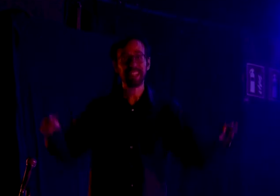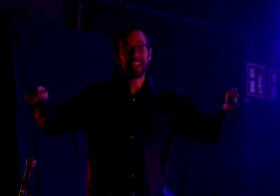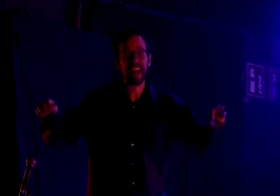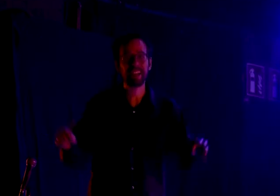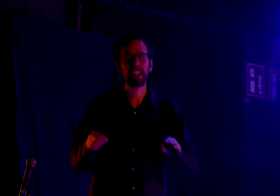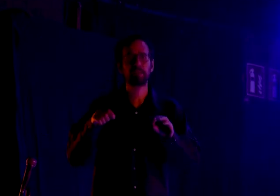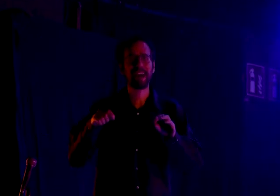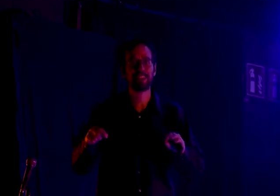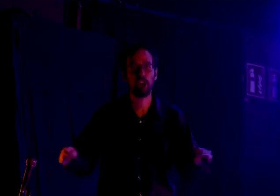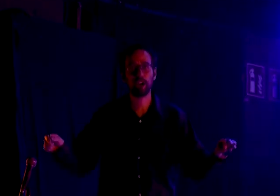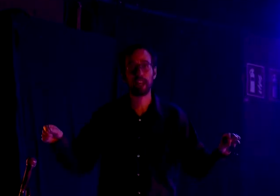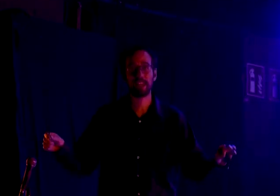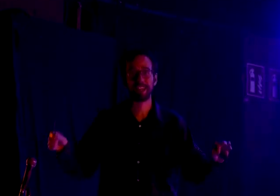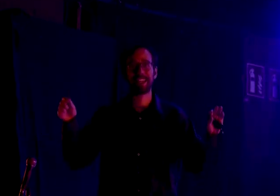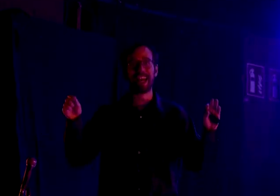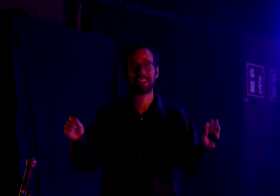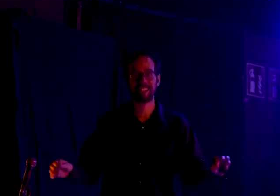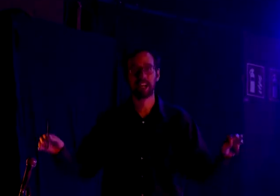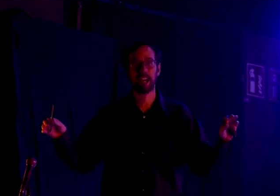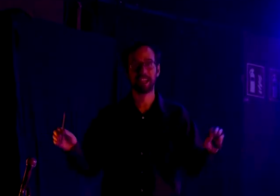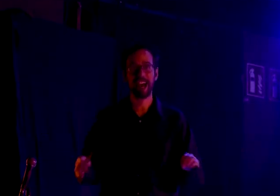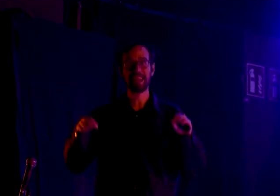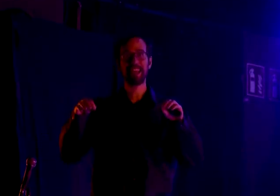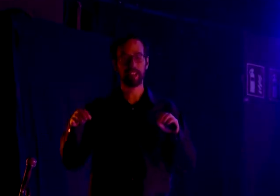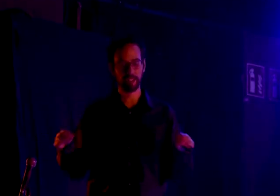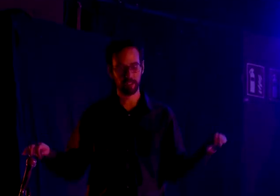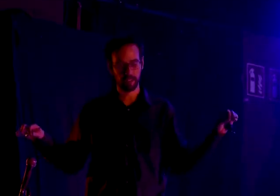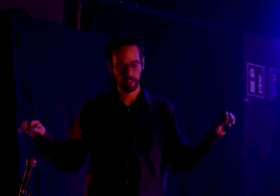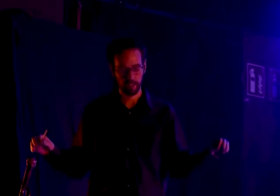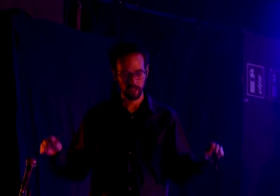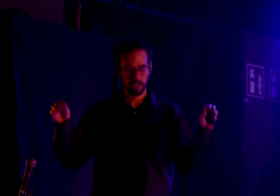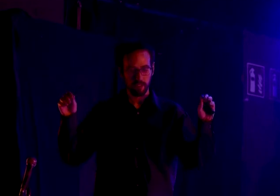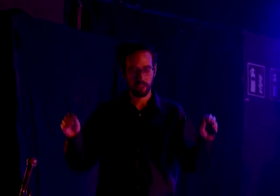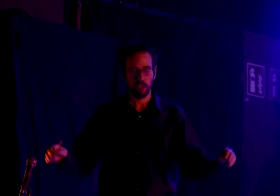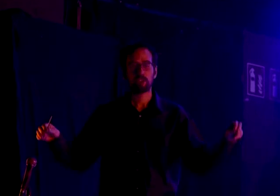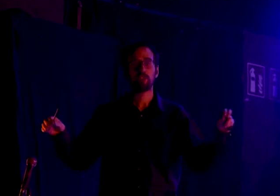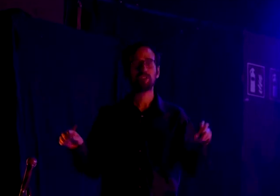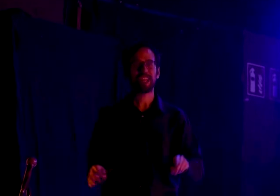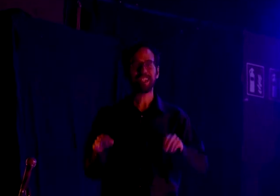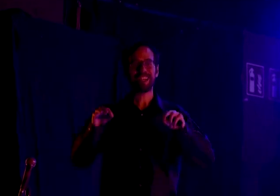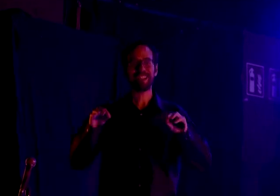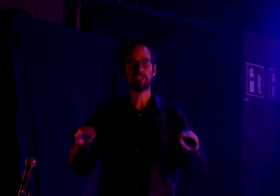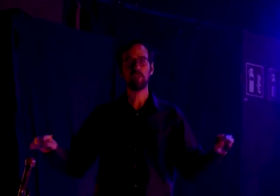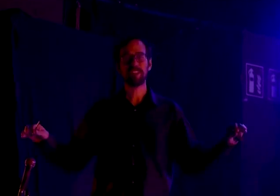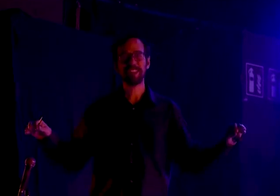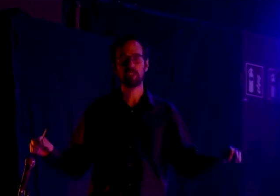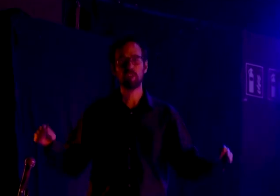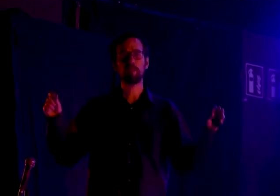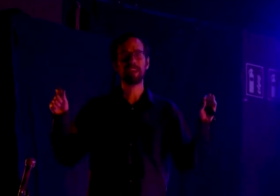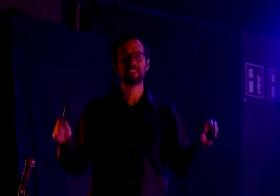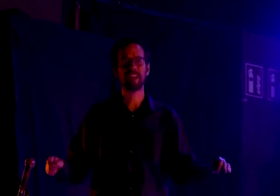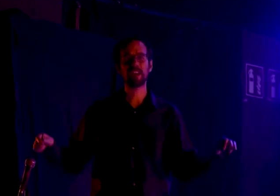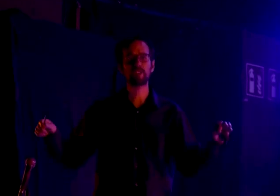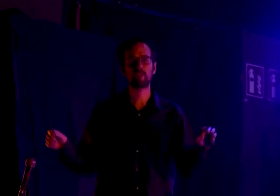Ja ha arribat l'hora d'anar-se'n al llit. Tu tanques els ulls